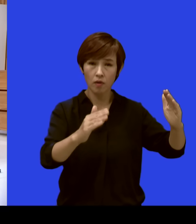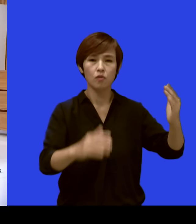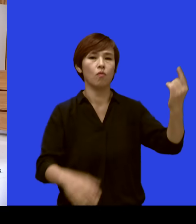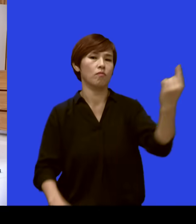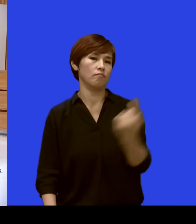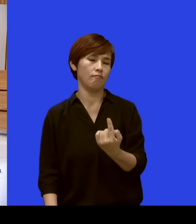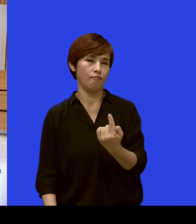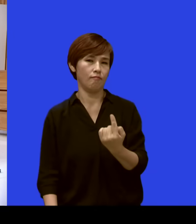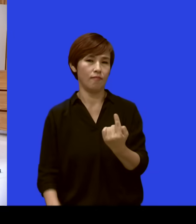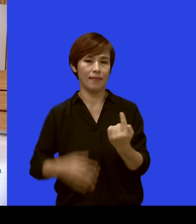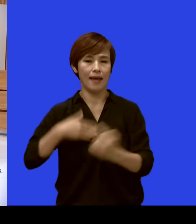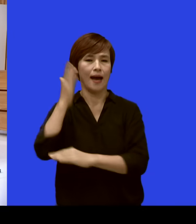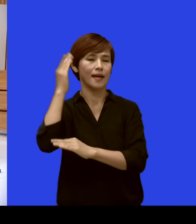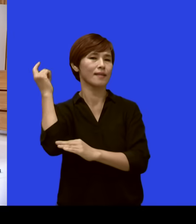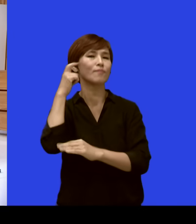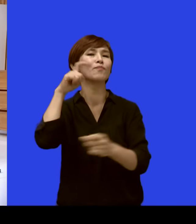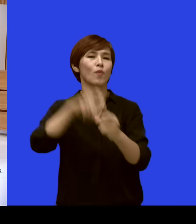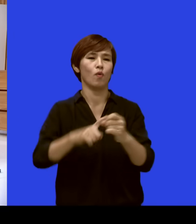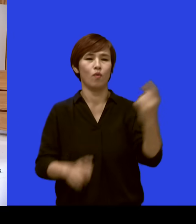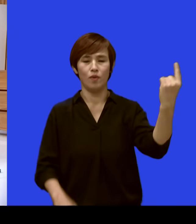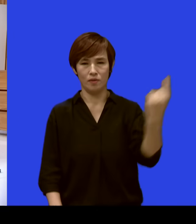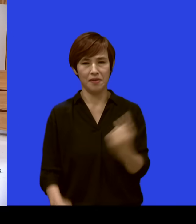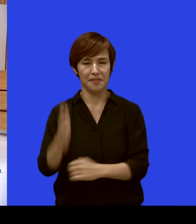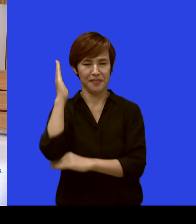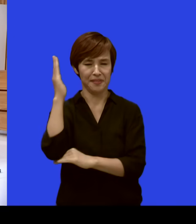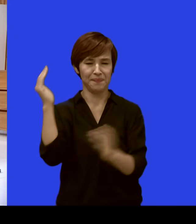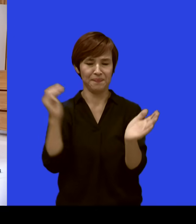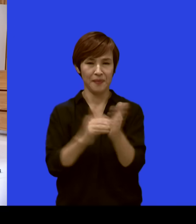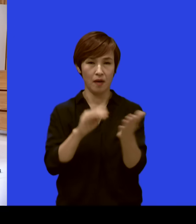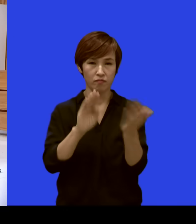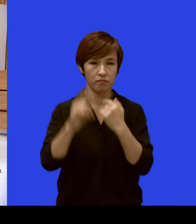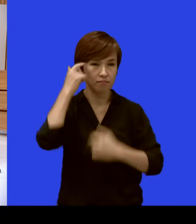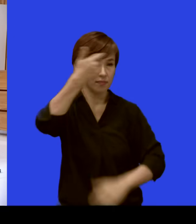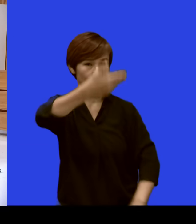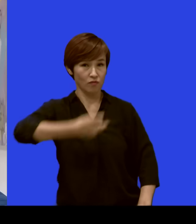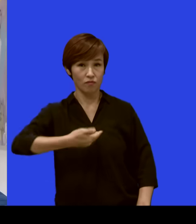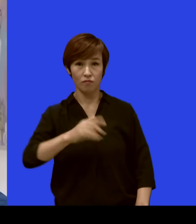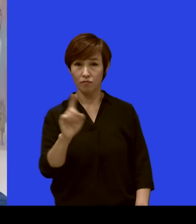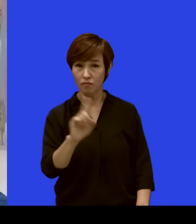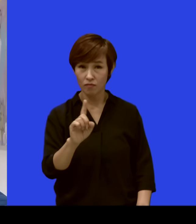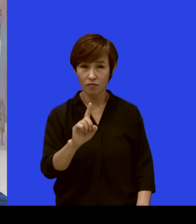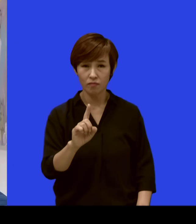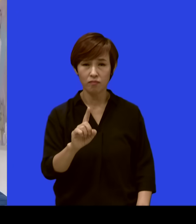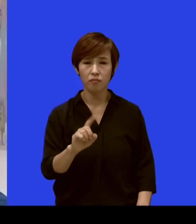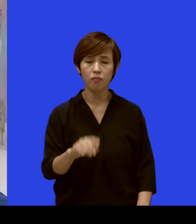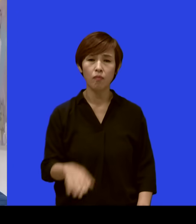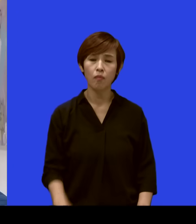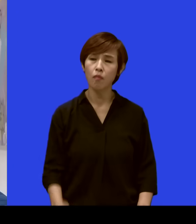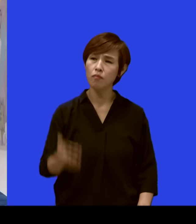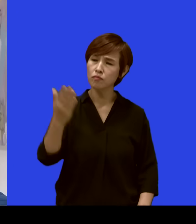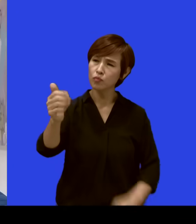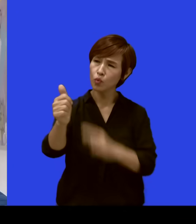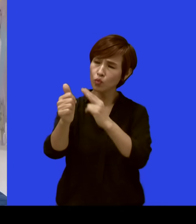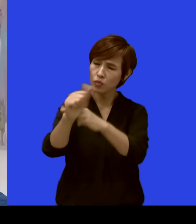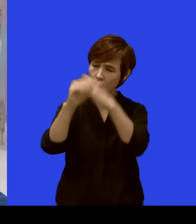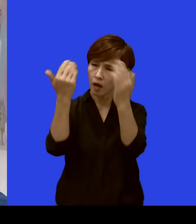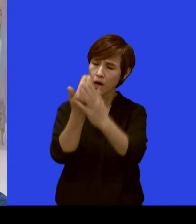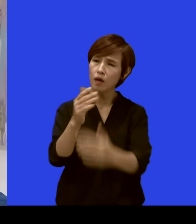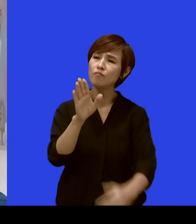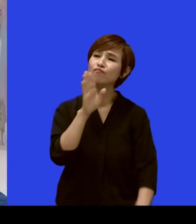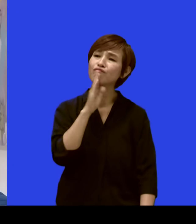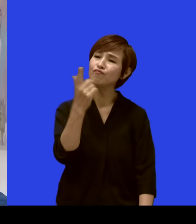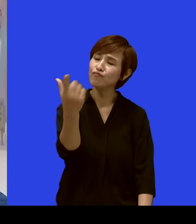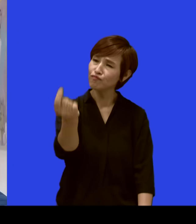오셨어요. 그분이 강의를 다 듣고 난 다음에 질문을 저에게 하셨는데 배 교수가 한 모든 말씀이 다